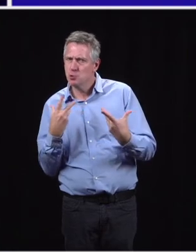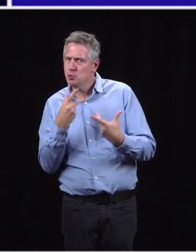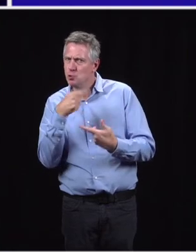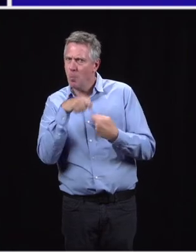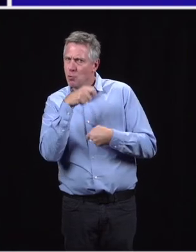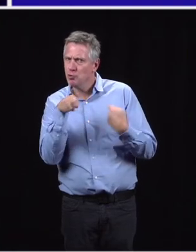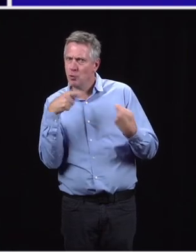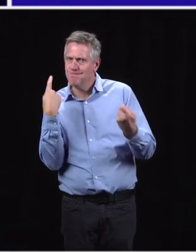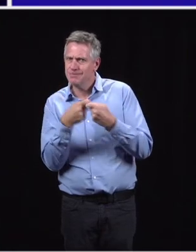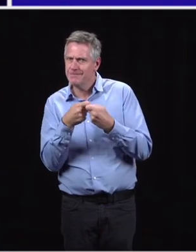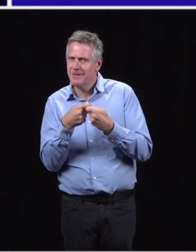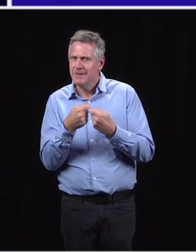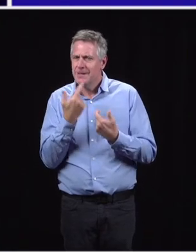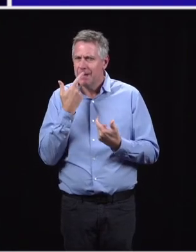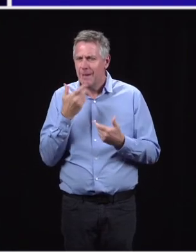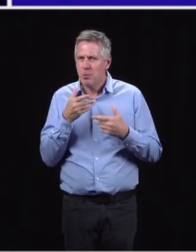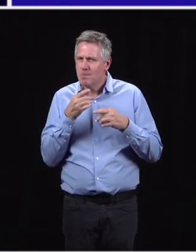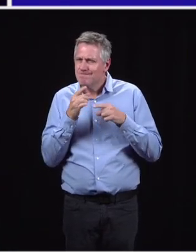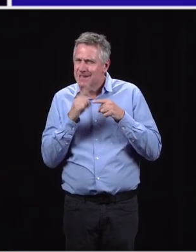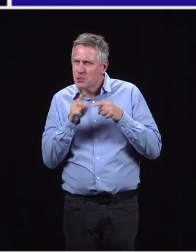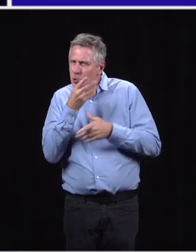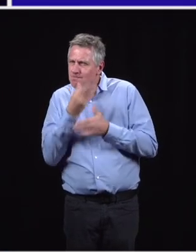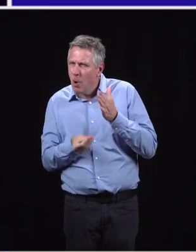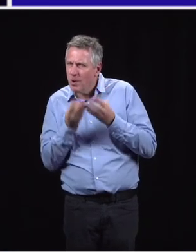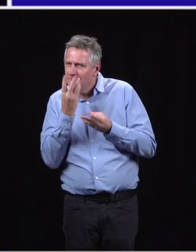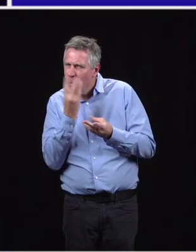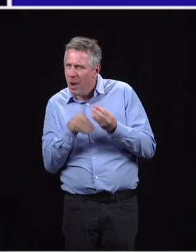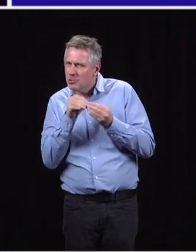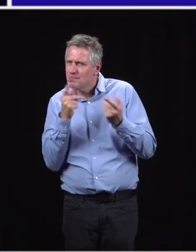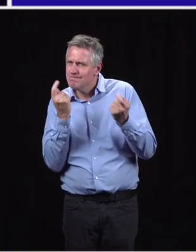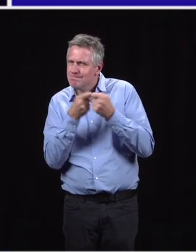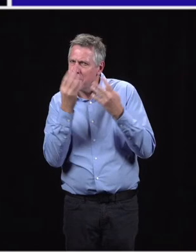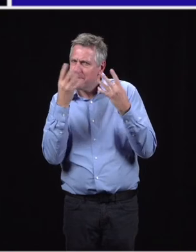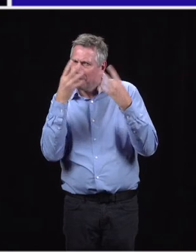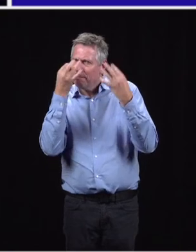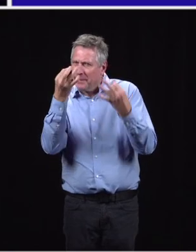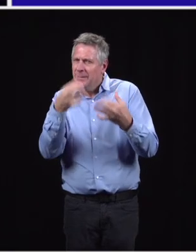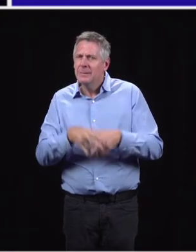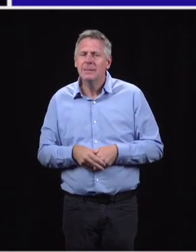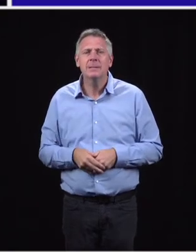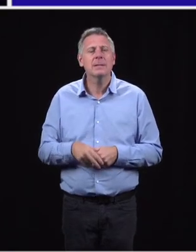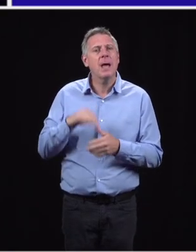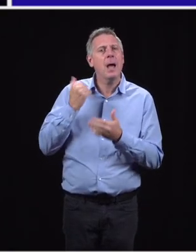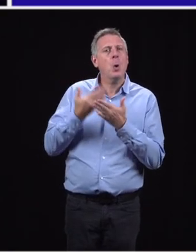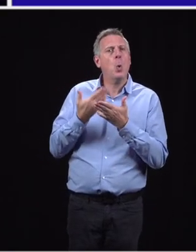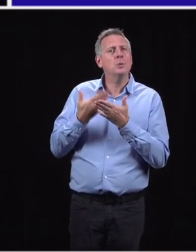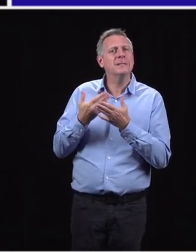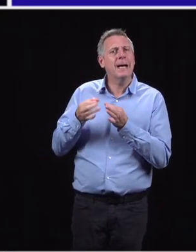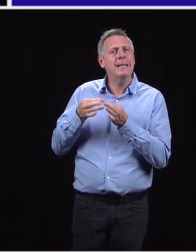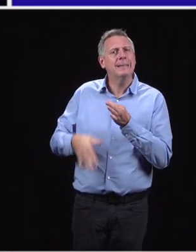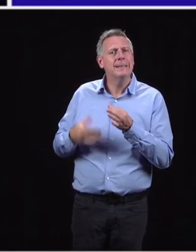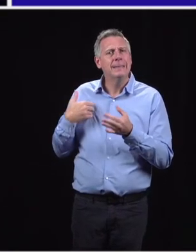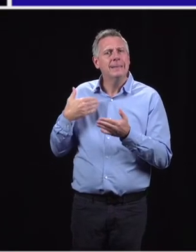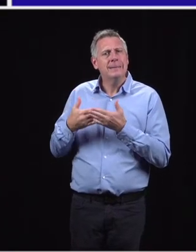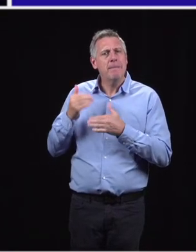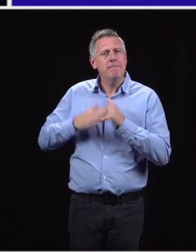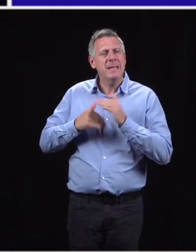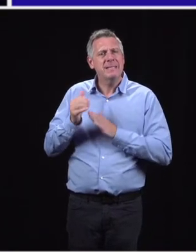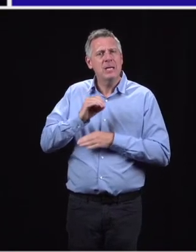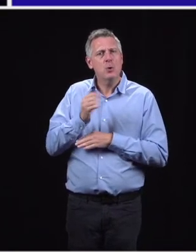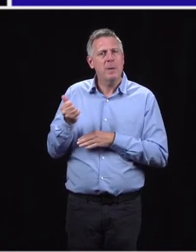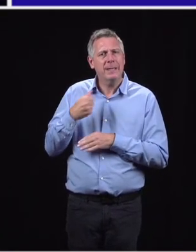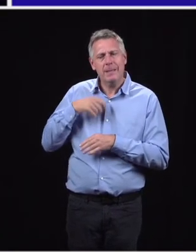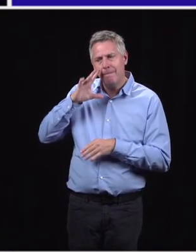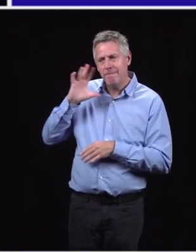y avait une sorte de zone grise peut-être alors oui tout à fait donc il y a un constat qui a été fait dans les métiers du numérique donc